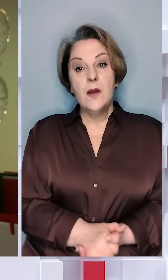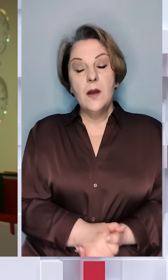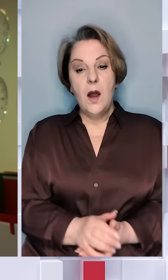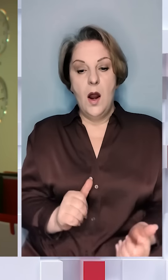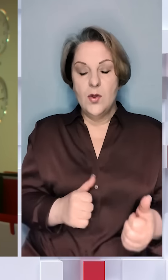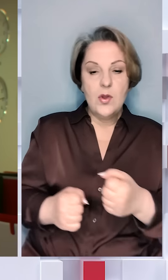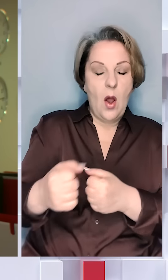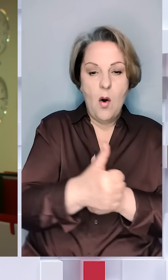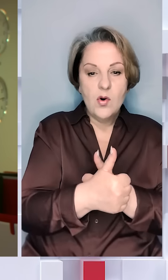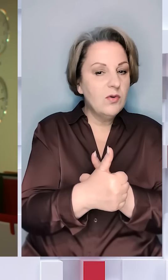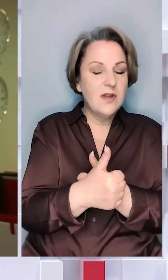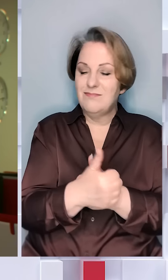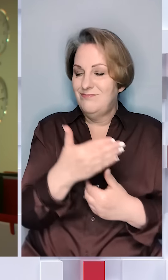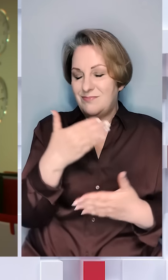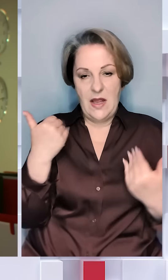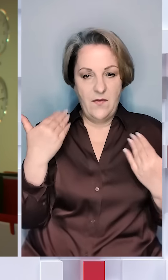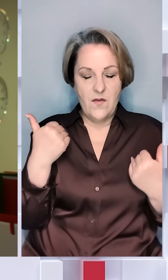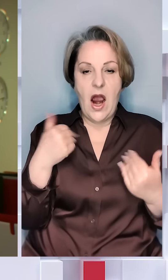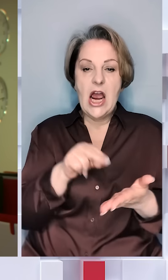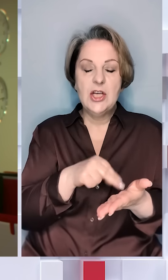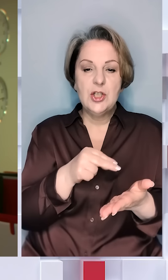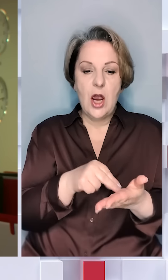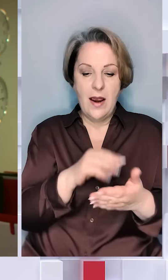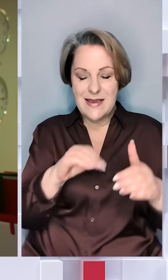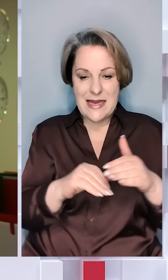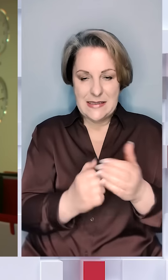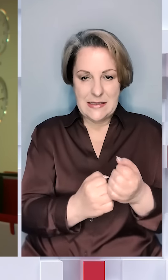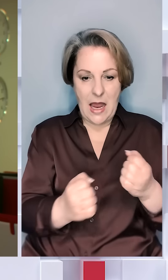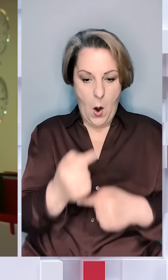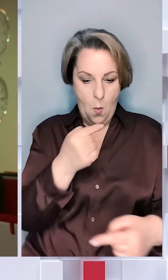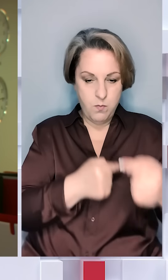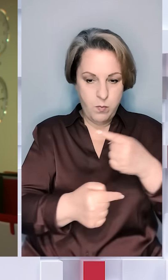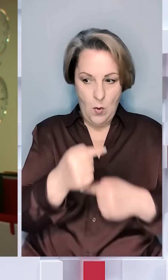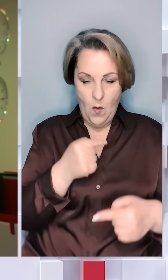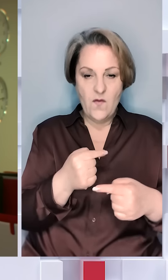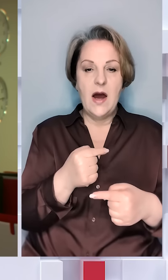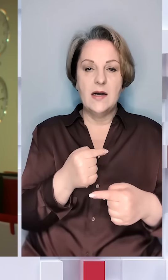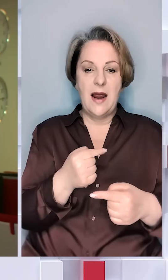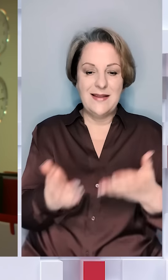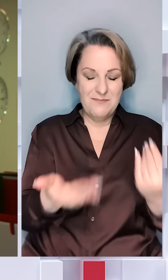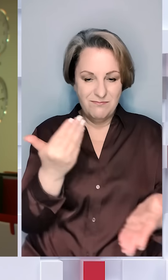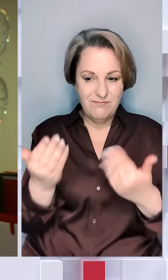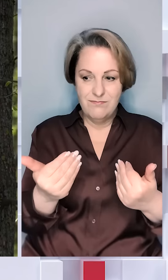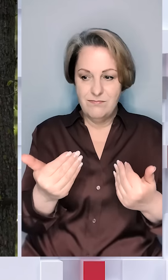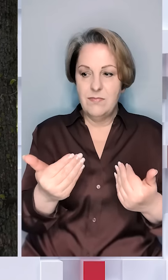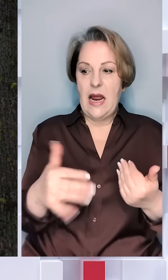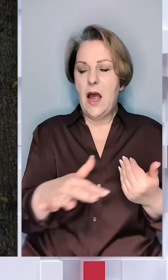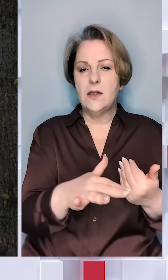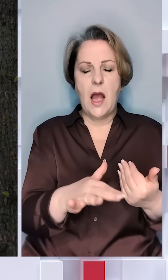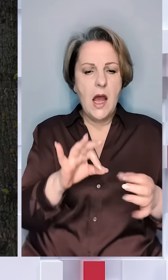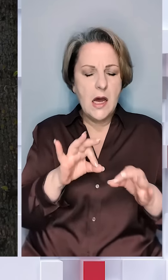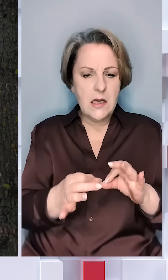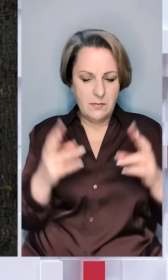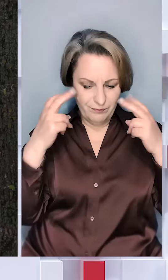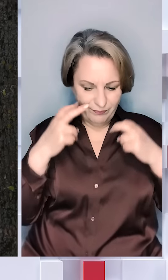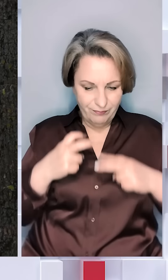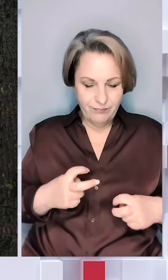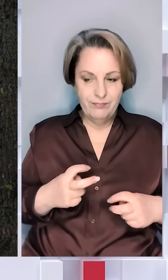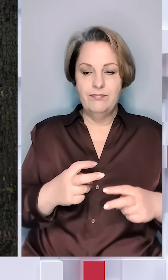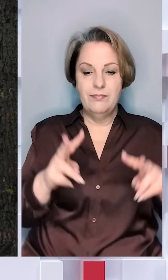На ротації не до відпочинку. Черкаські сапери після повернення із розмінування деокупованих територій почали ретельне